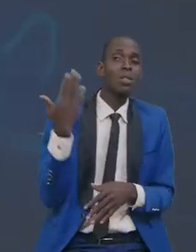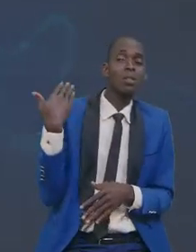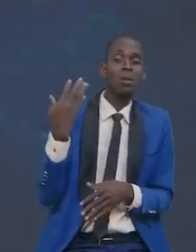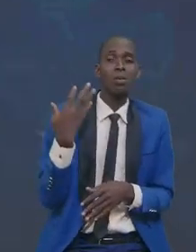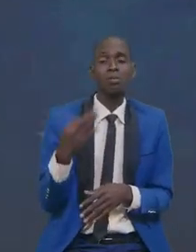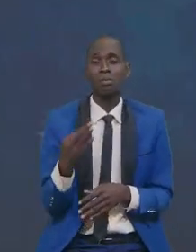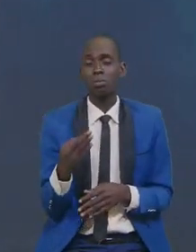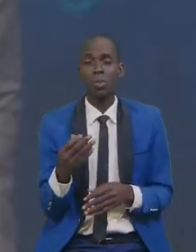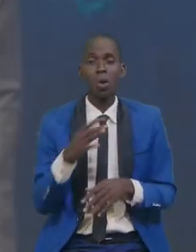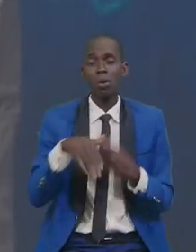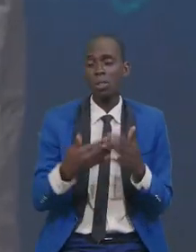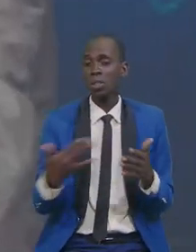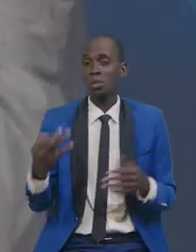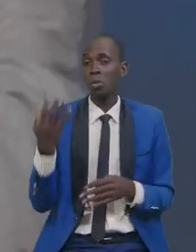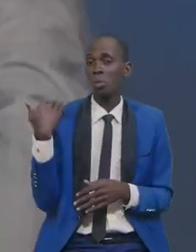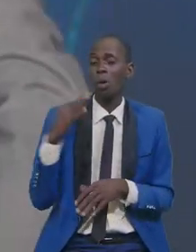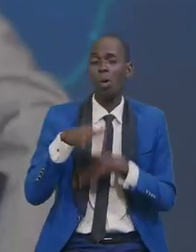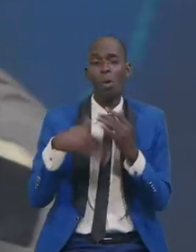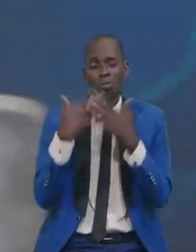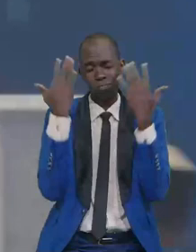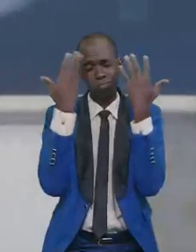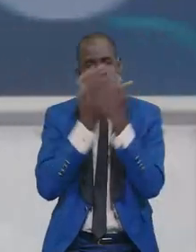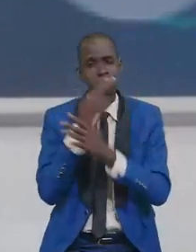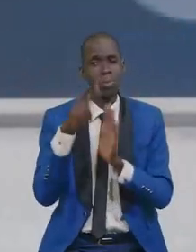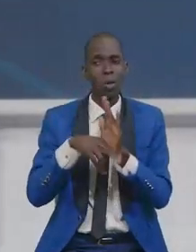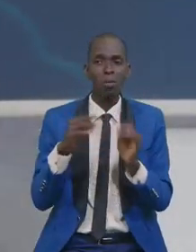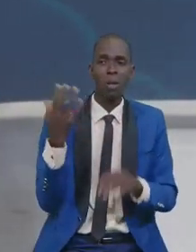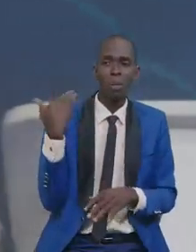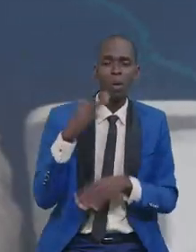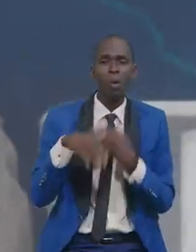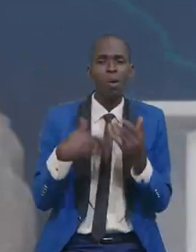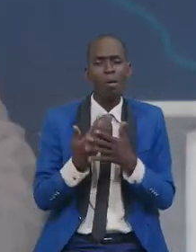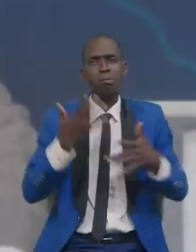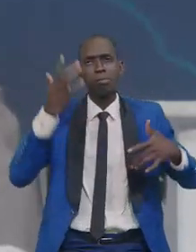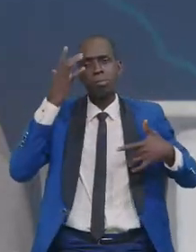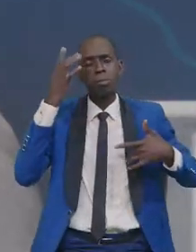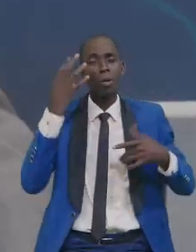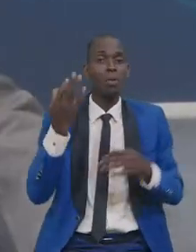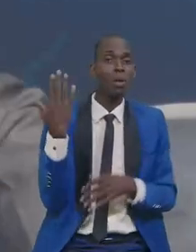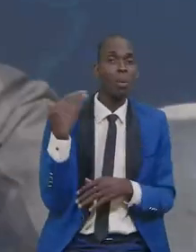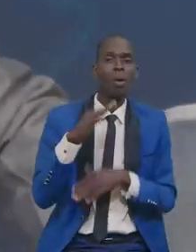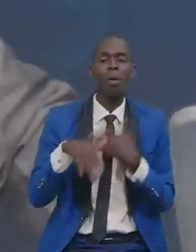passé, toutes les ténèbres du passé, toutes les maladies du passé,